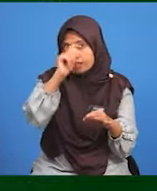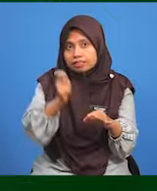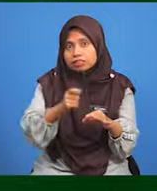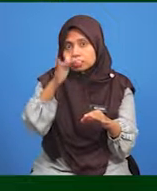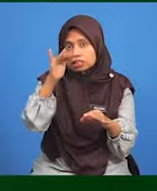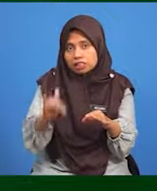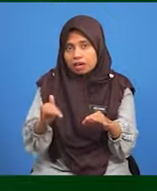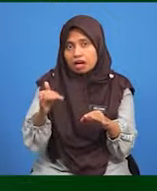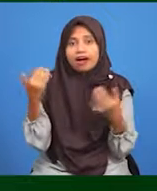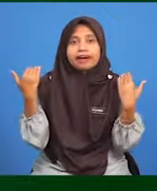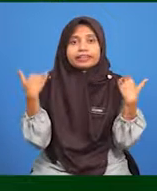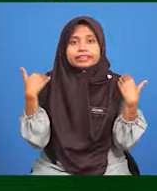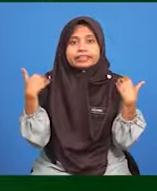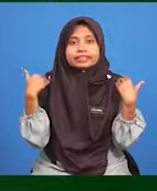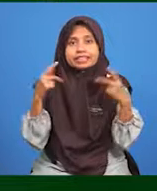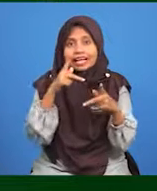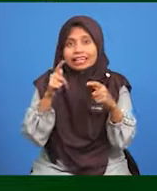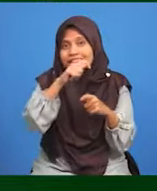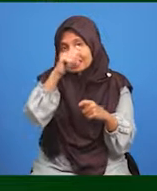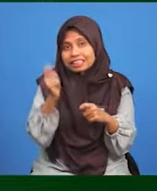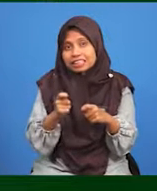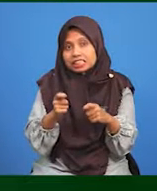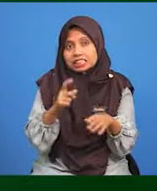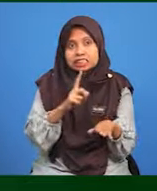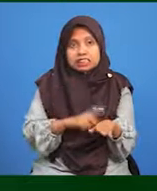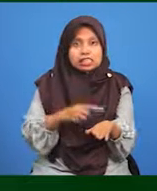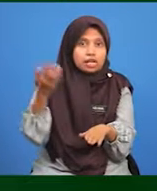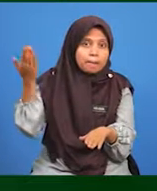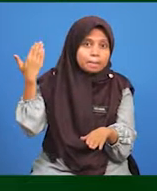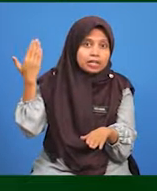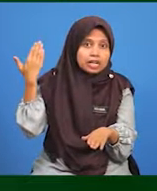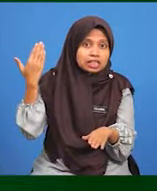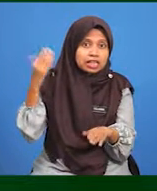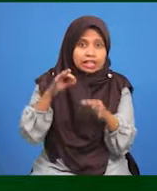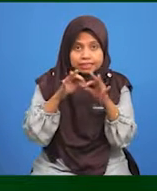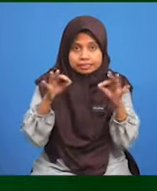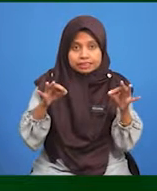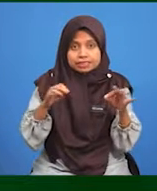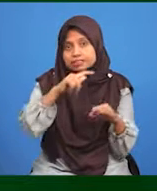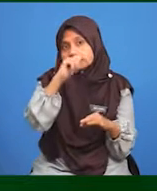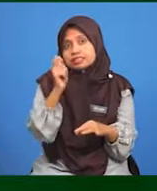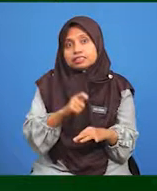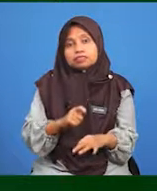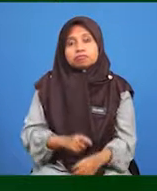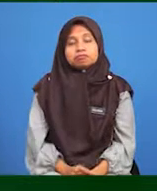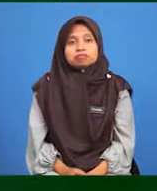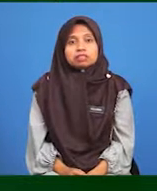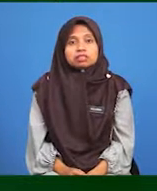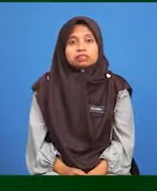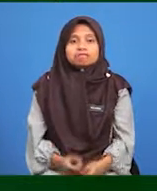yang mengandungi kata tanya di belakang ayat tanya syabas